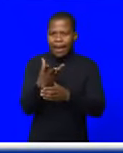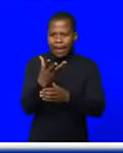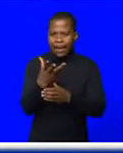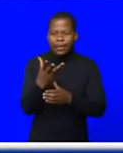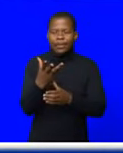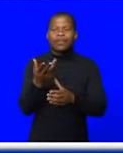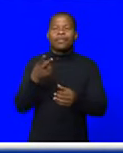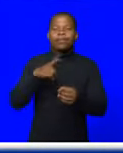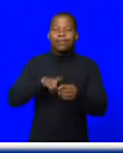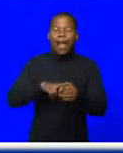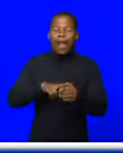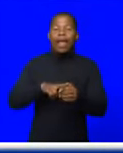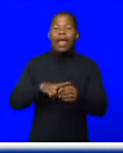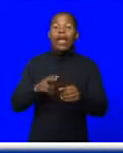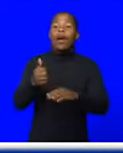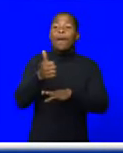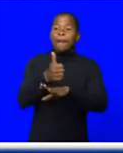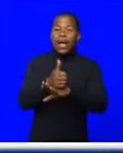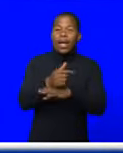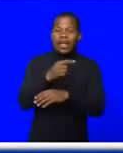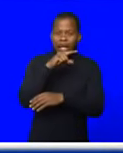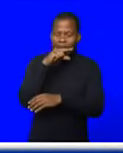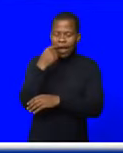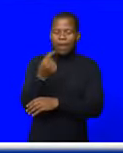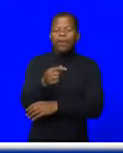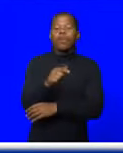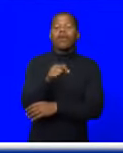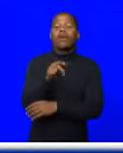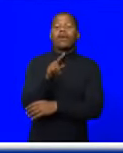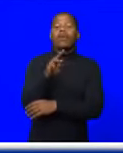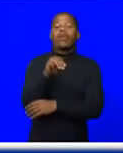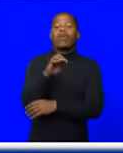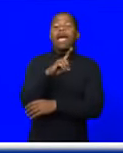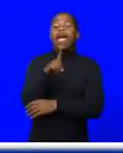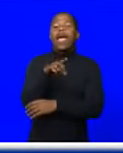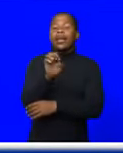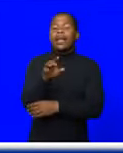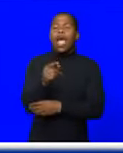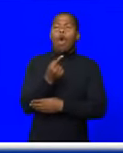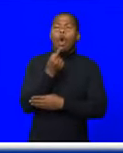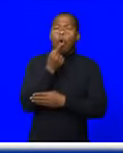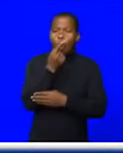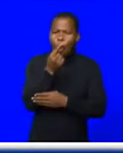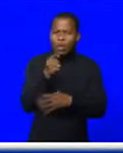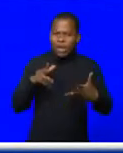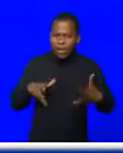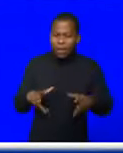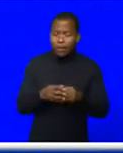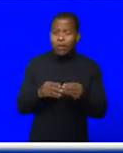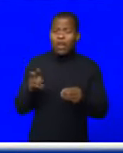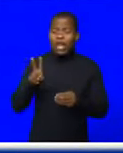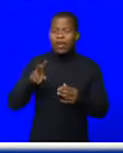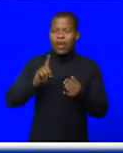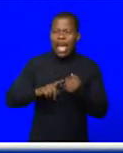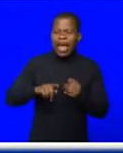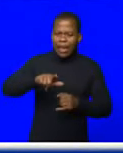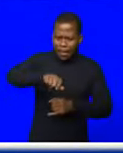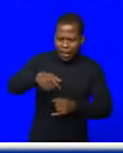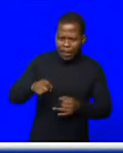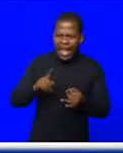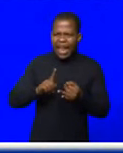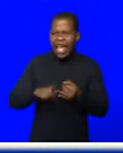yentiwe. Thembinkosi Gumedze welitiko letekulima lobuke lomsebenti uthi letibhidvo tifaka ekhathi imibhidvo